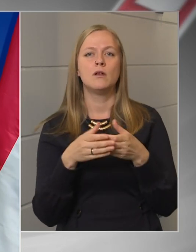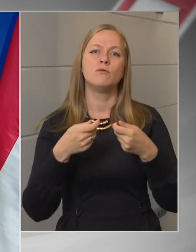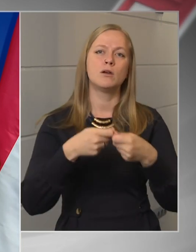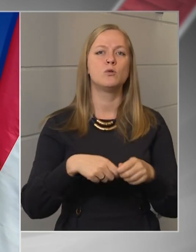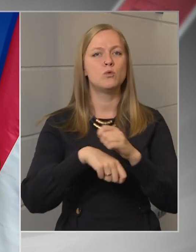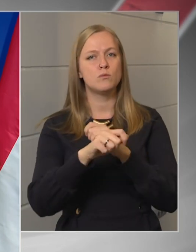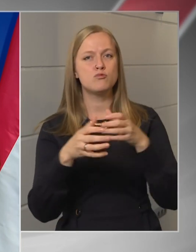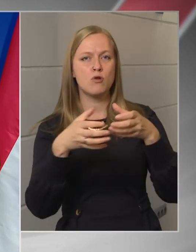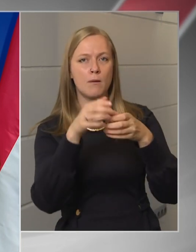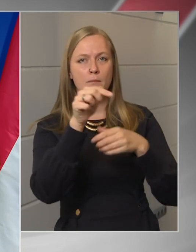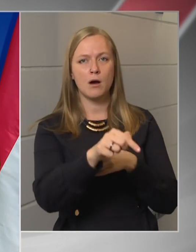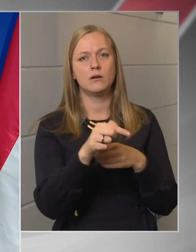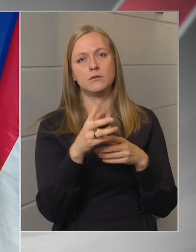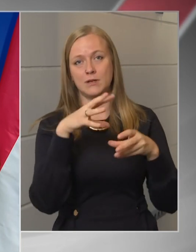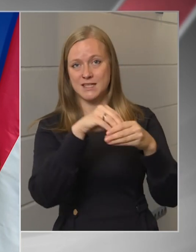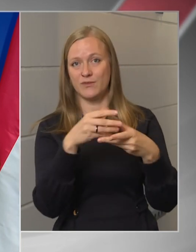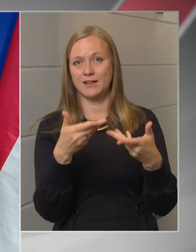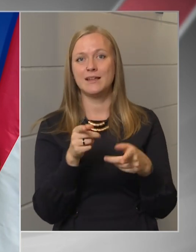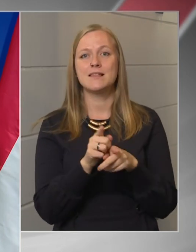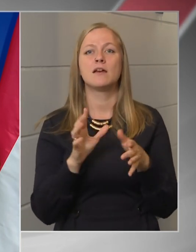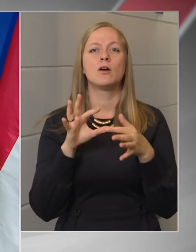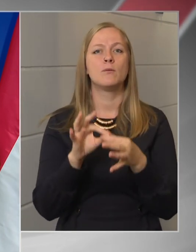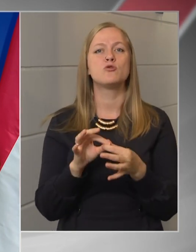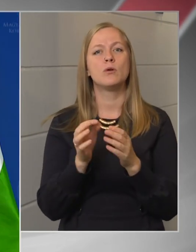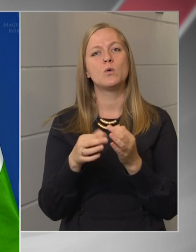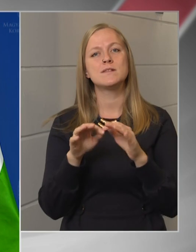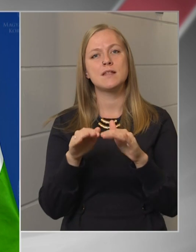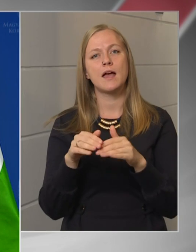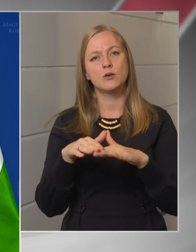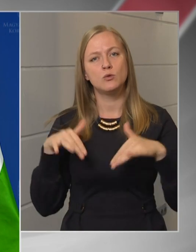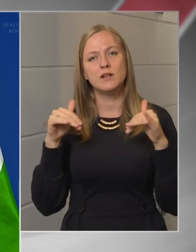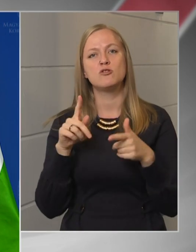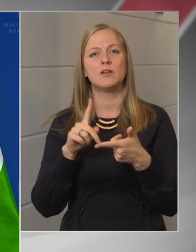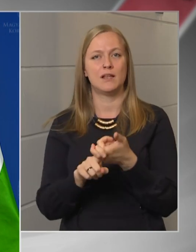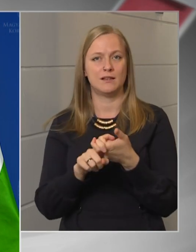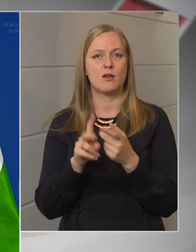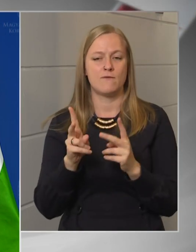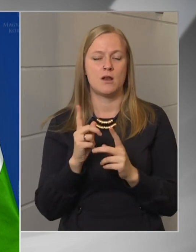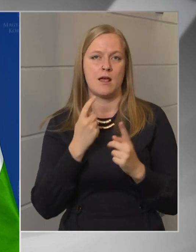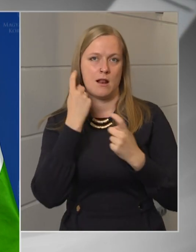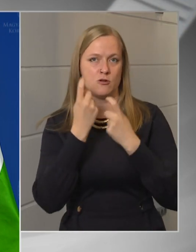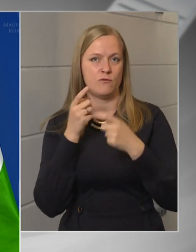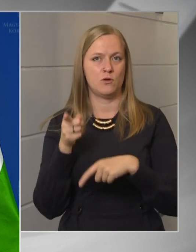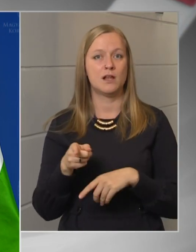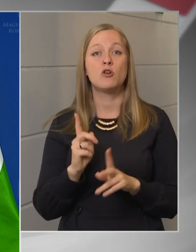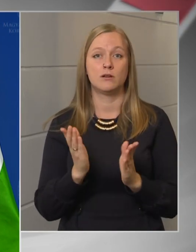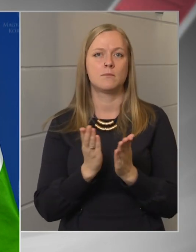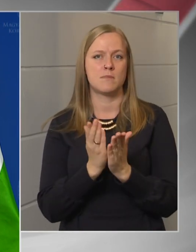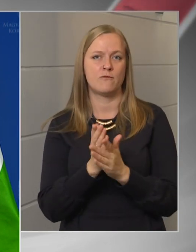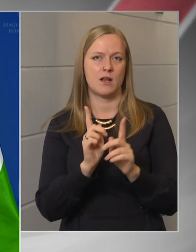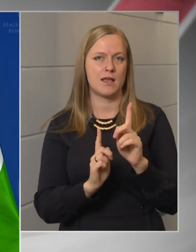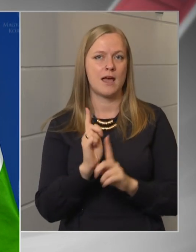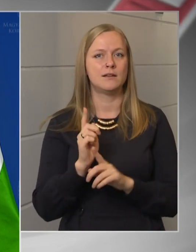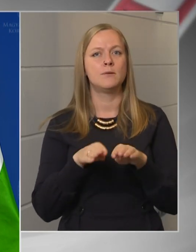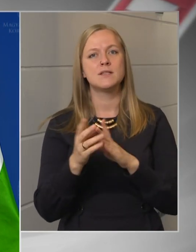kupában játszott meccsén részt vehete, ezzel kapcsolatosan az Országgyűlési Illetékes Bizottságának van egy állásfoglása, annak megfelelően járta a